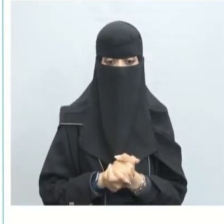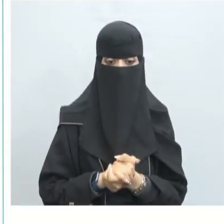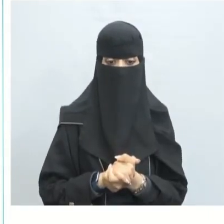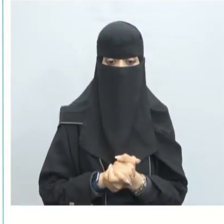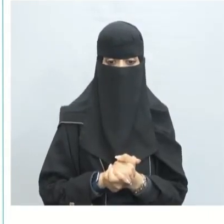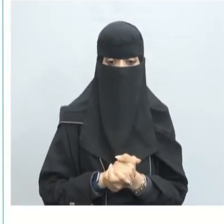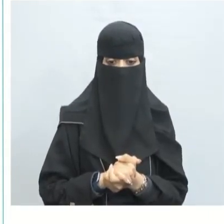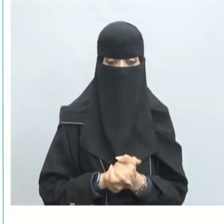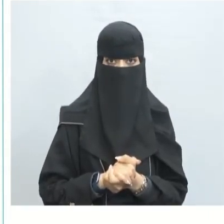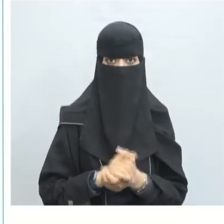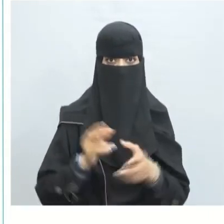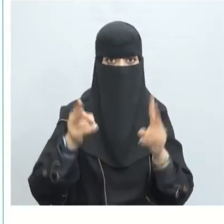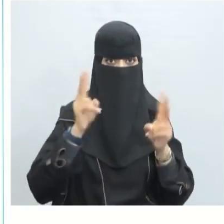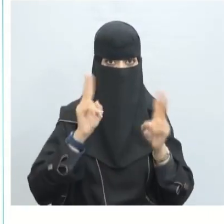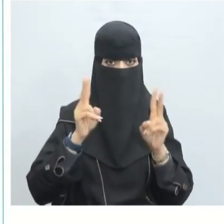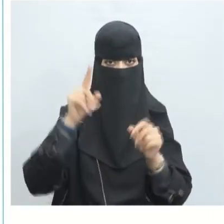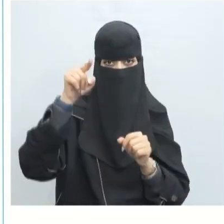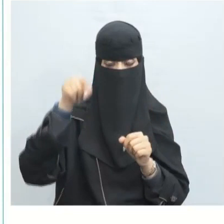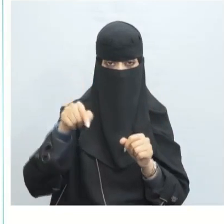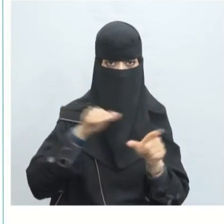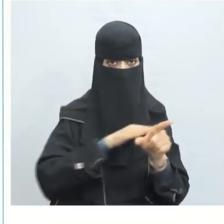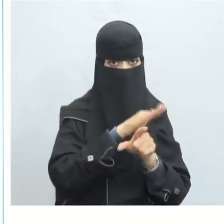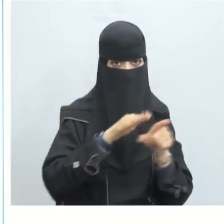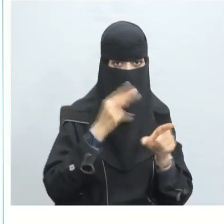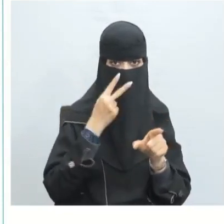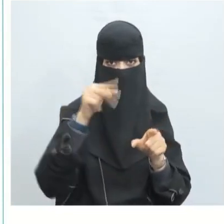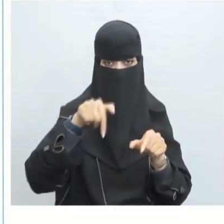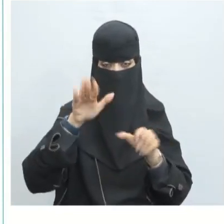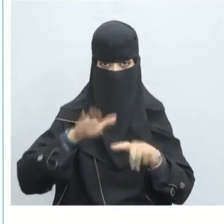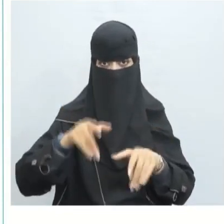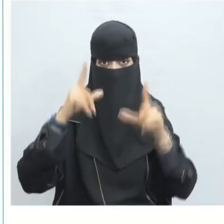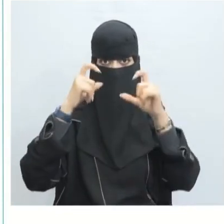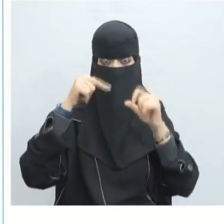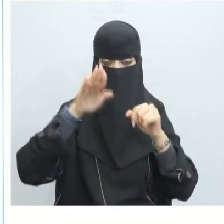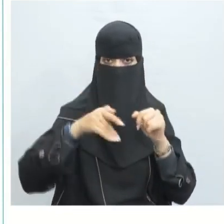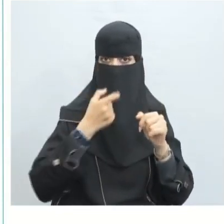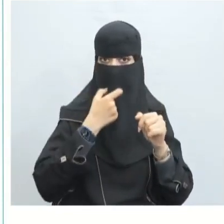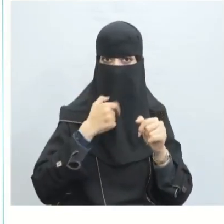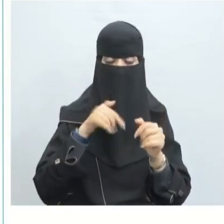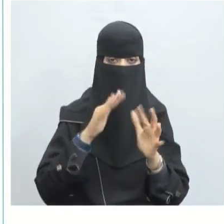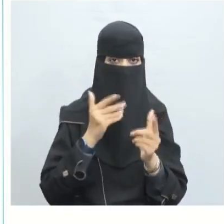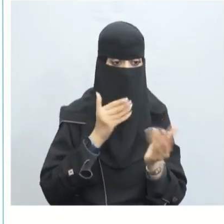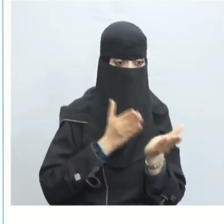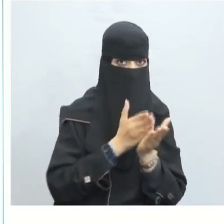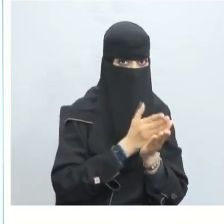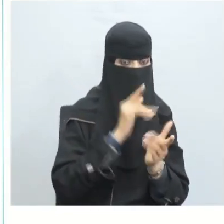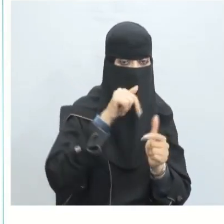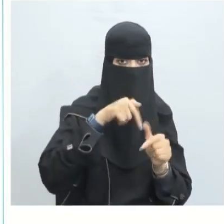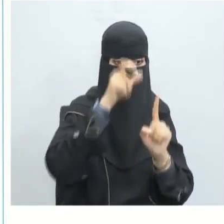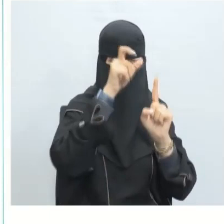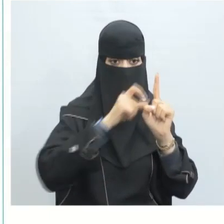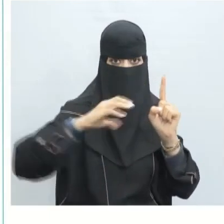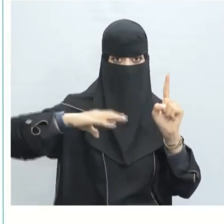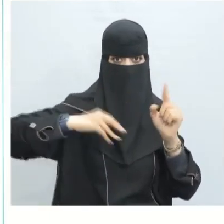وغيره احتفالات اليوم الوطني هذه صوره من احتفالات اليوم الوطني في الرياض ما الطرائق التي يمكن لمدير الفعاليه